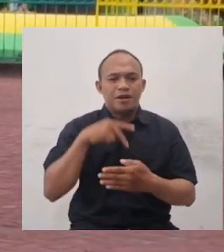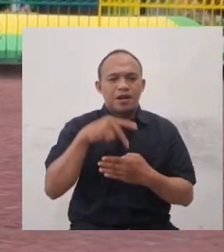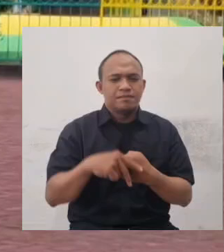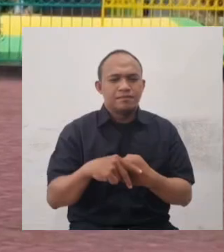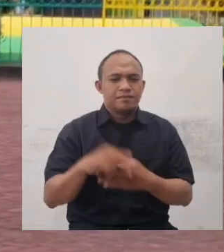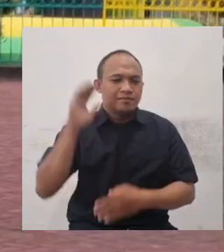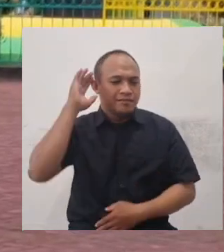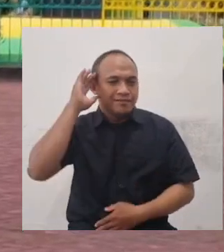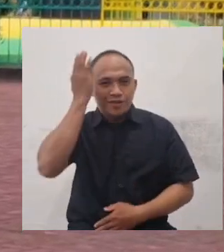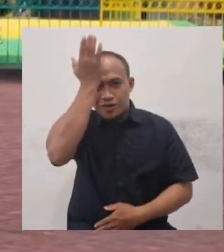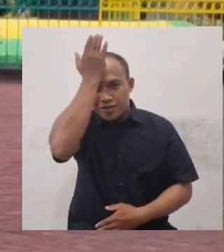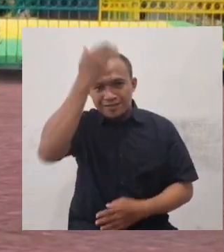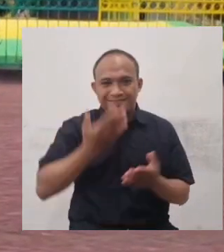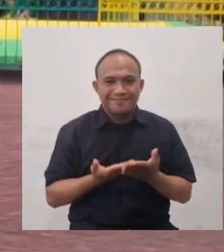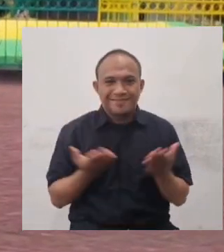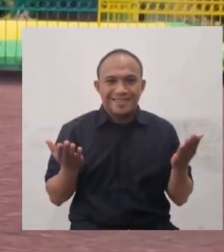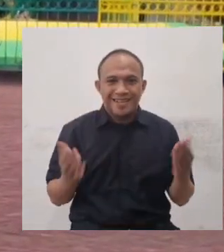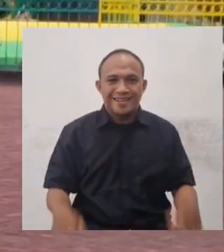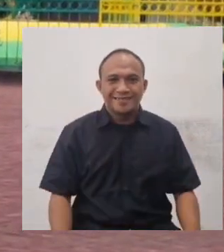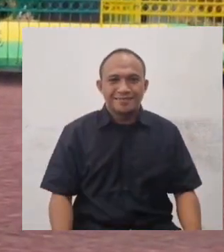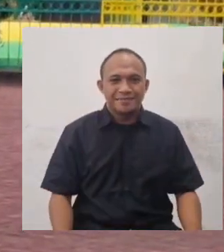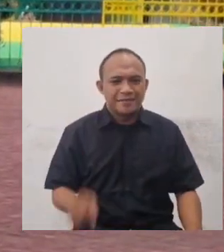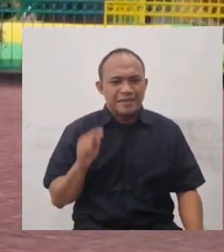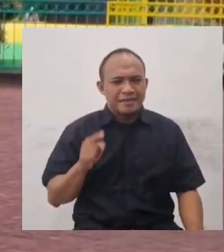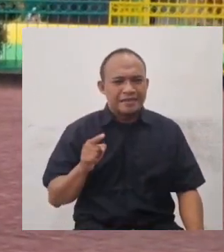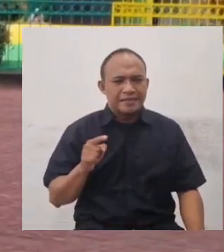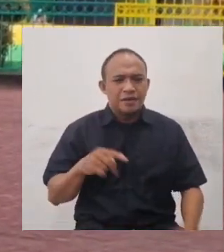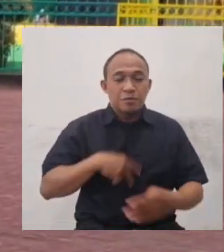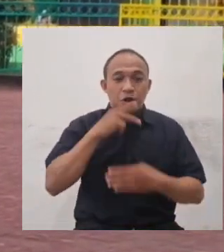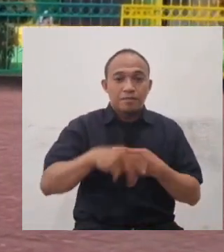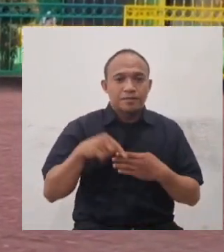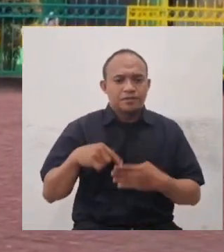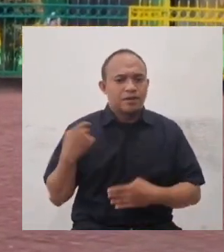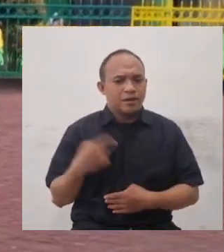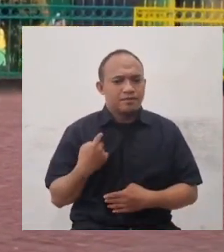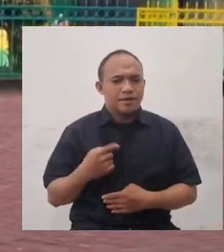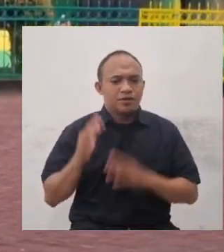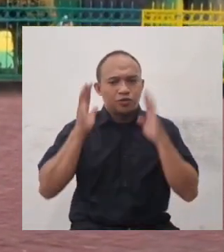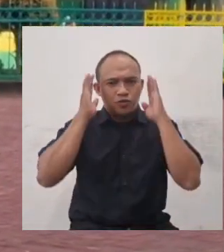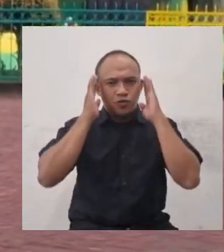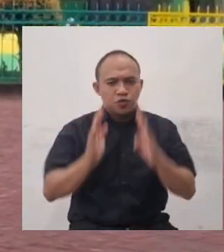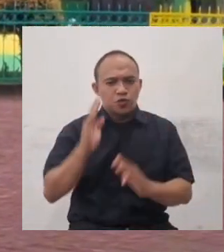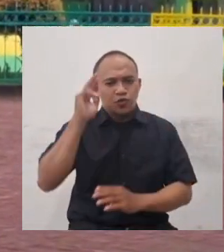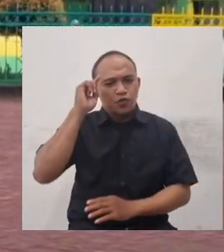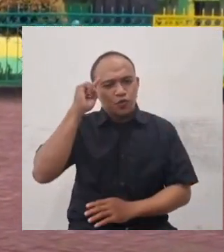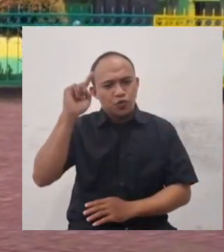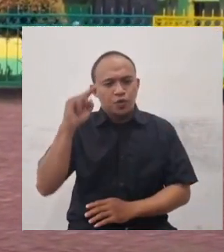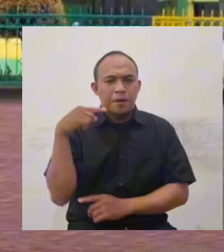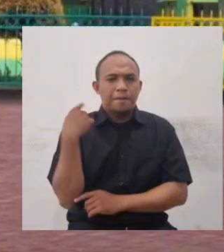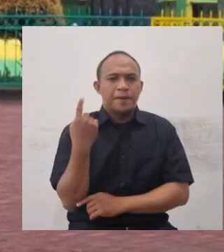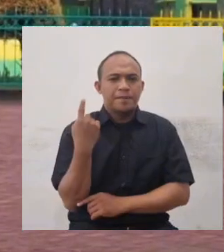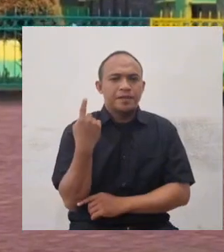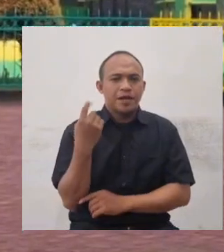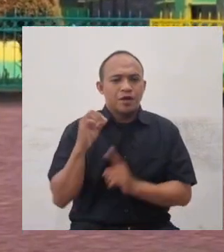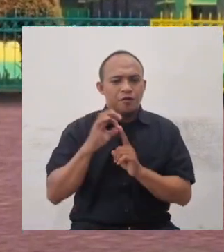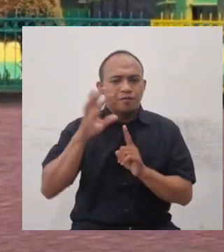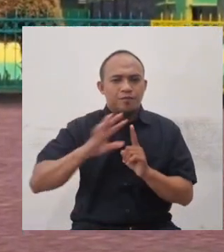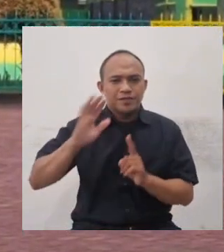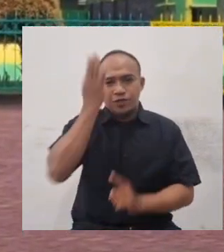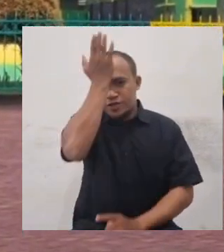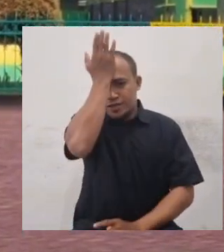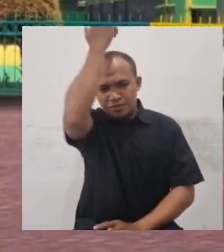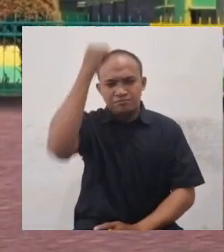dalam program Kabar Gorontalo Sepekan. Program ini kami hadirkan khusus untuk Anda sebagai media informasi pemerintah